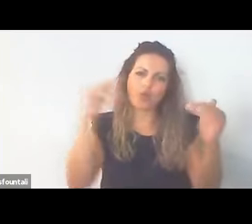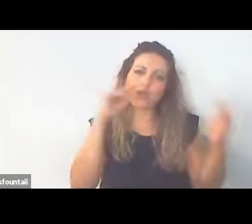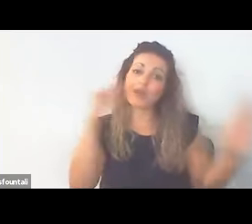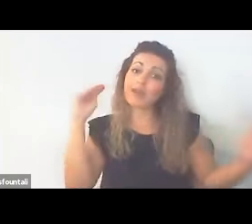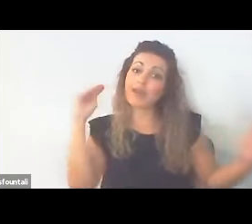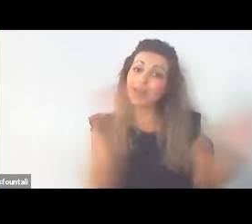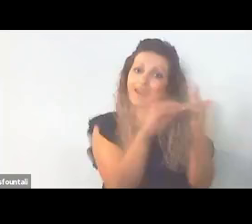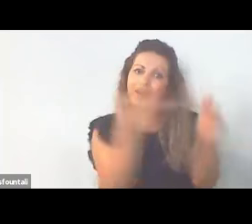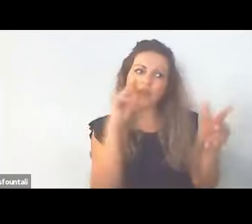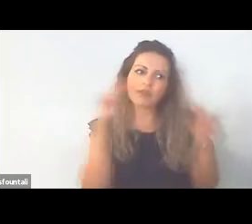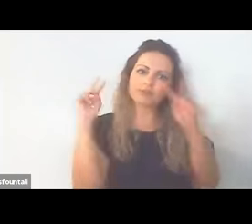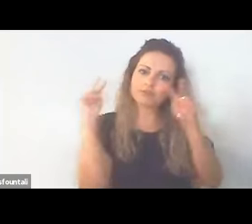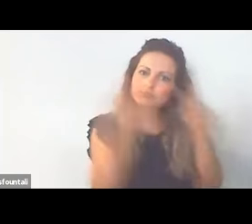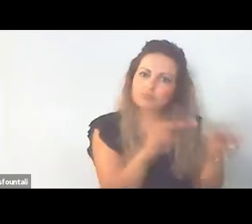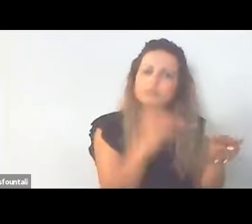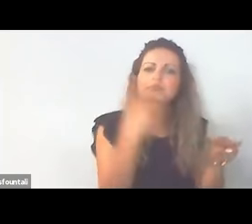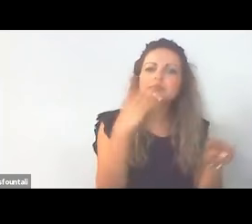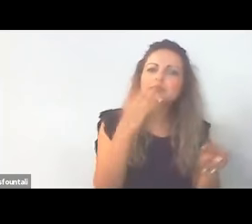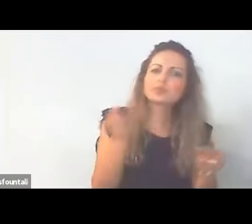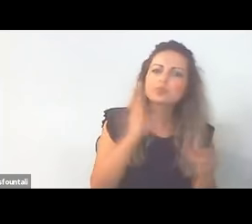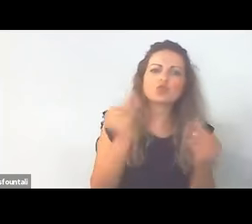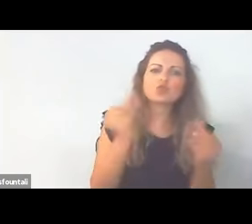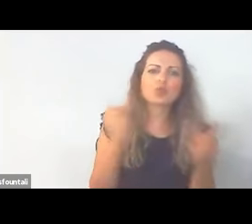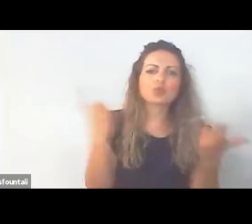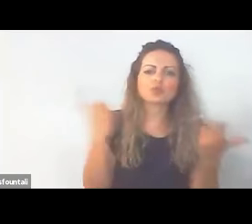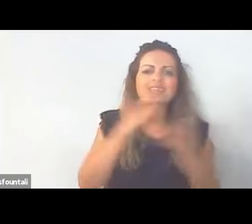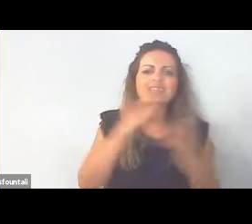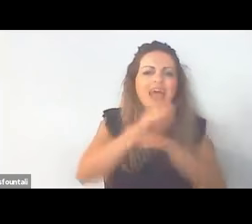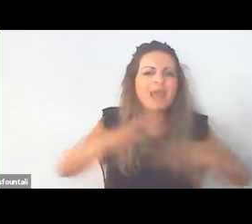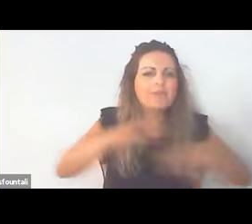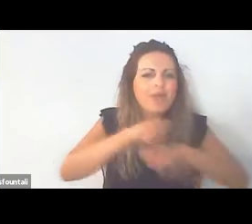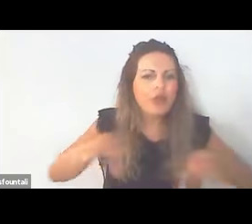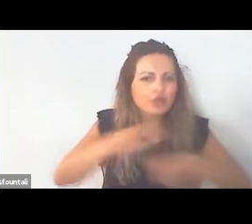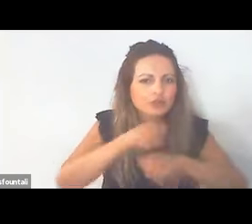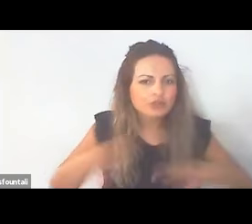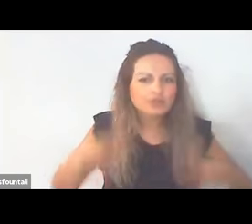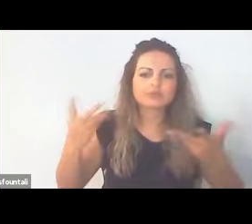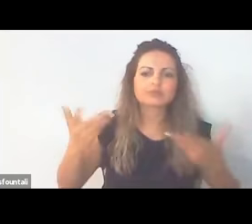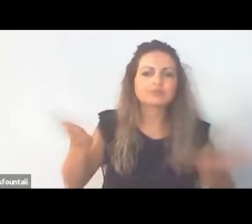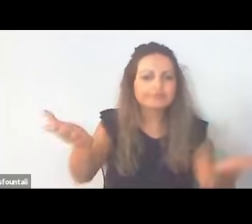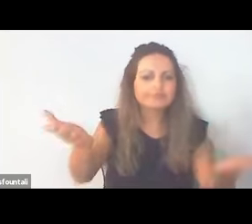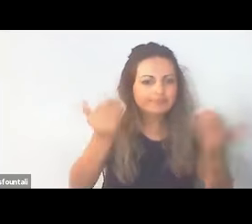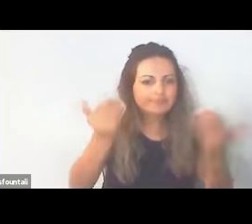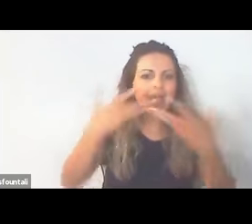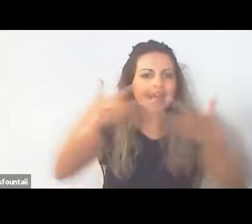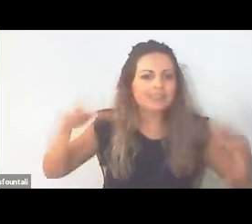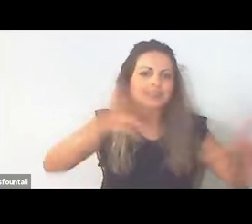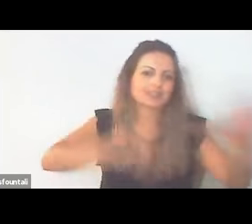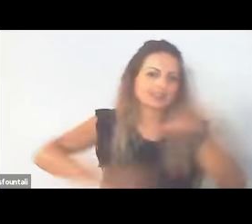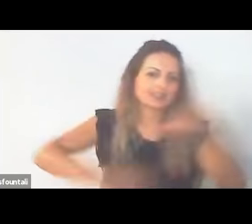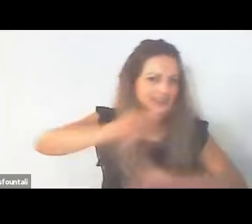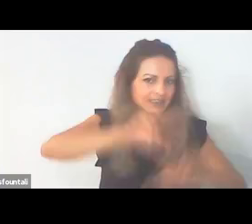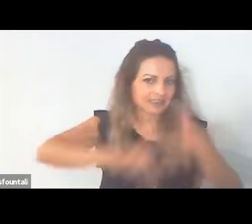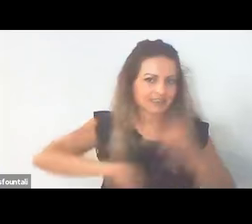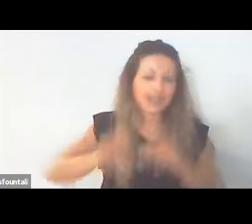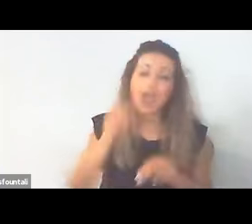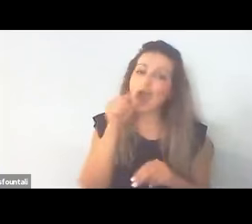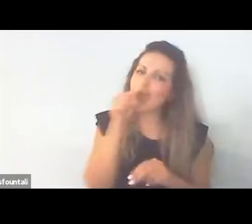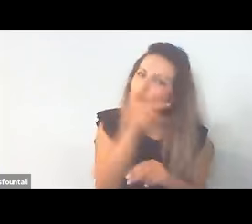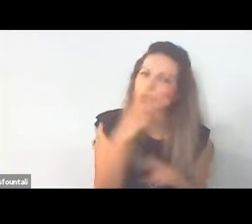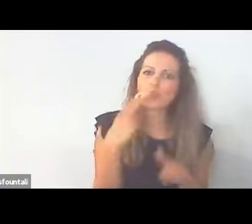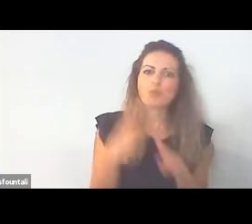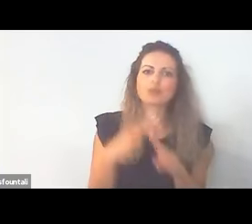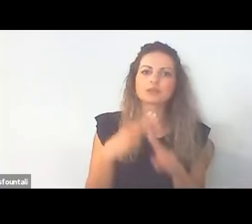μέσω μαζικής ενημέρωσης και συζήτησης της κοινής γνώμης. Αυτή η πλευρά νομίζω ότι αποτέλεσε